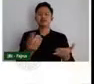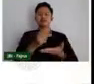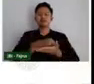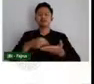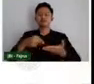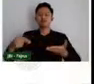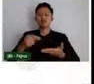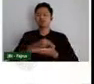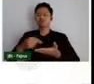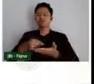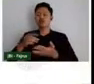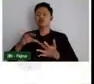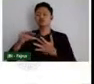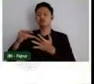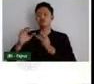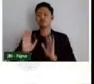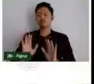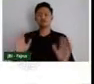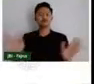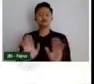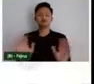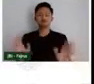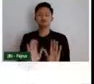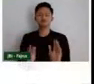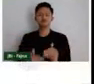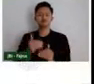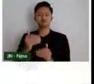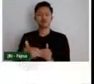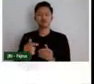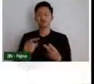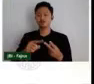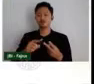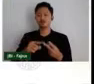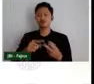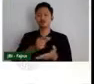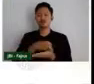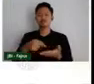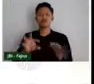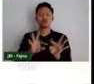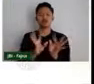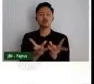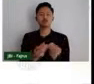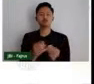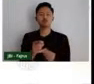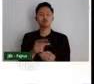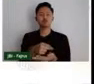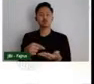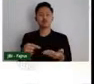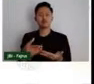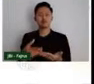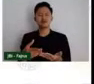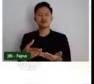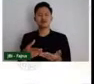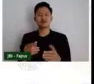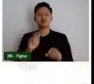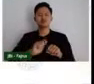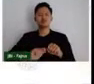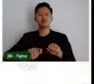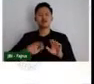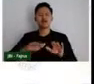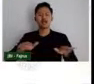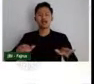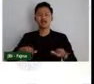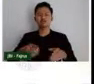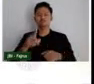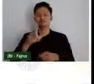orang-orang yang formal gitu. Kemudian kedua, sekolah inklusi adalah sekolah umum yang menyelenggarakan pendidikan bagi anak-anak berkebutuhan khusus, di